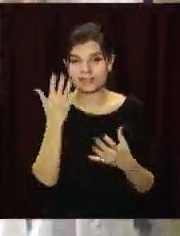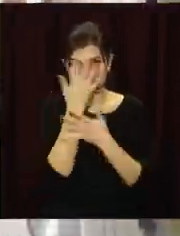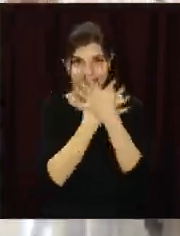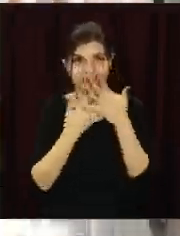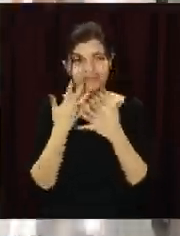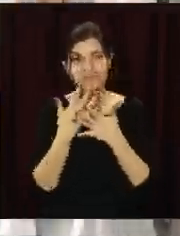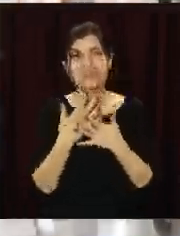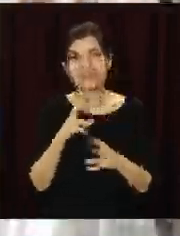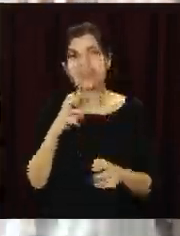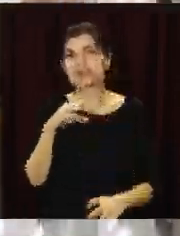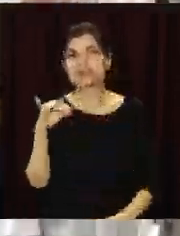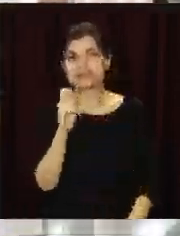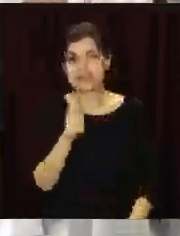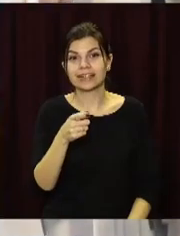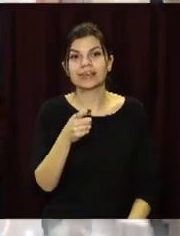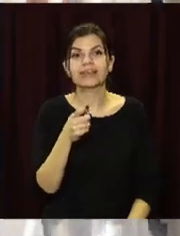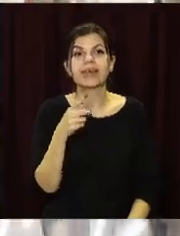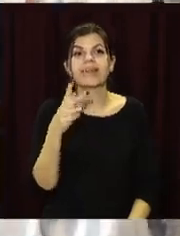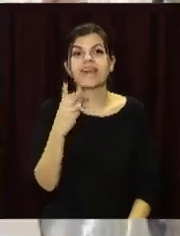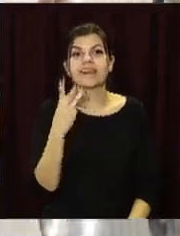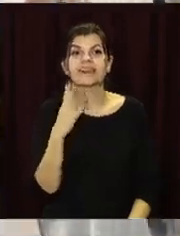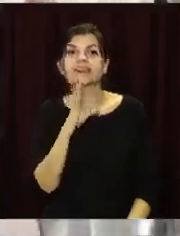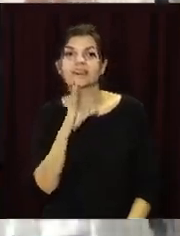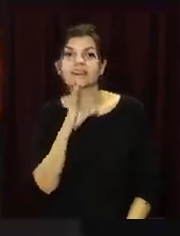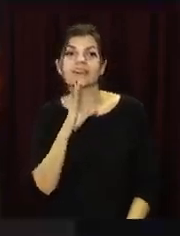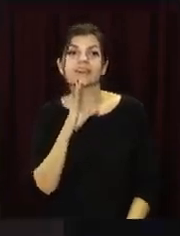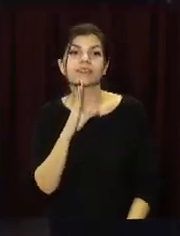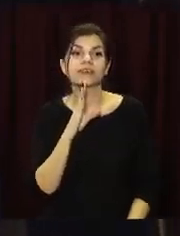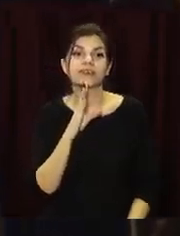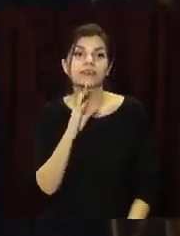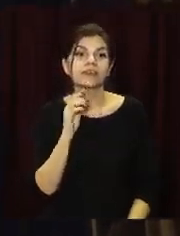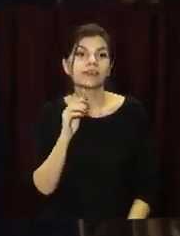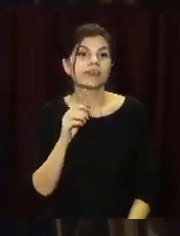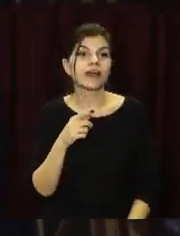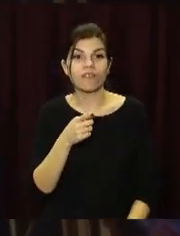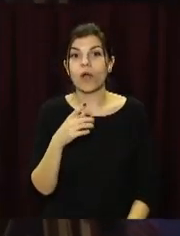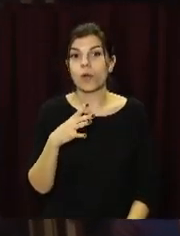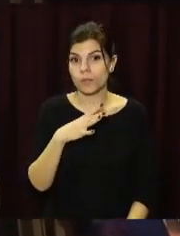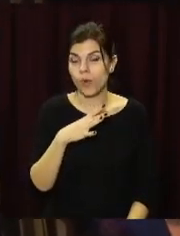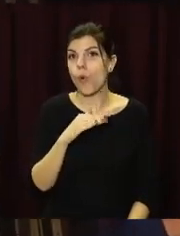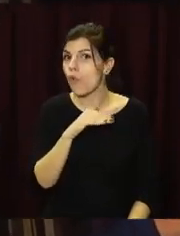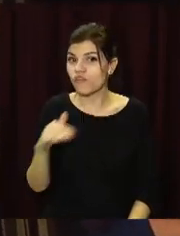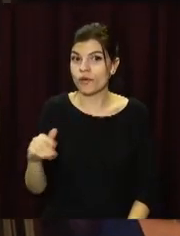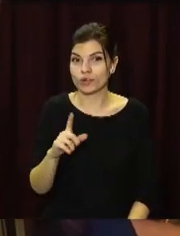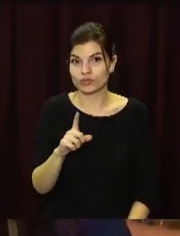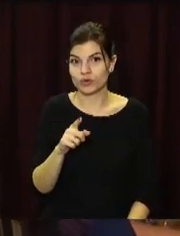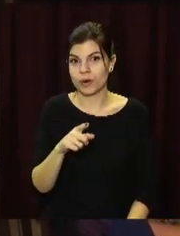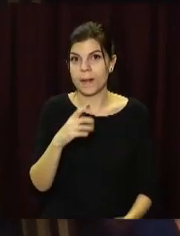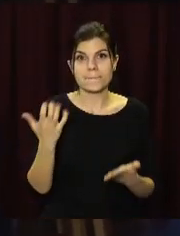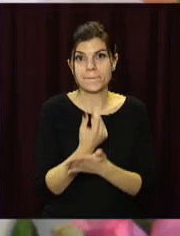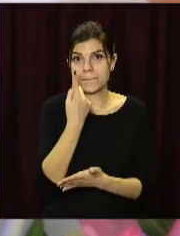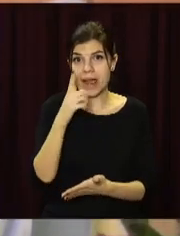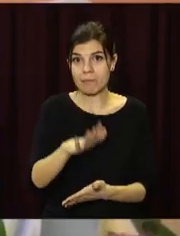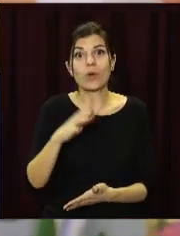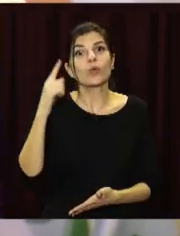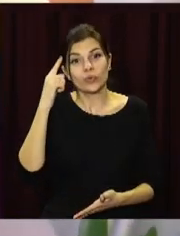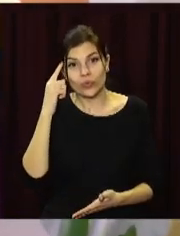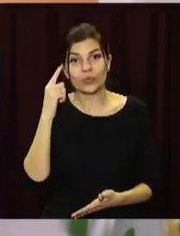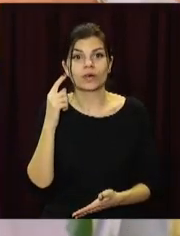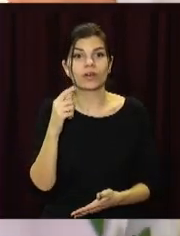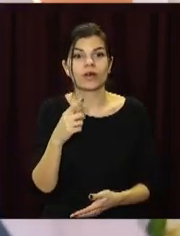Звання віце-міс отримала 23-річна Вікторія Григор'єва. Дівчина каже, була переконана, що посяде призове місце. Та